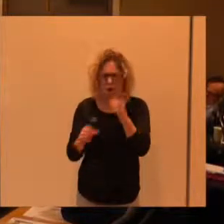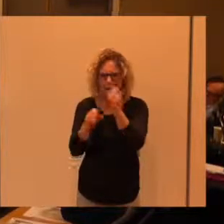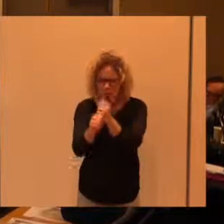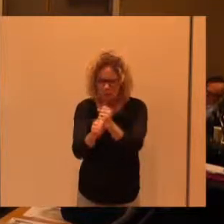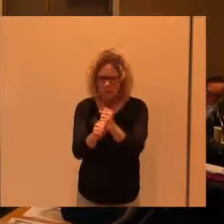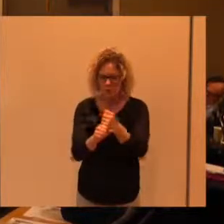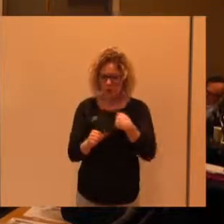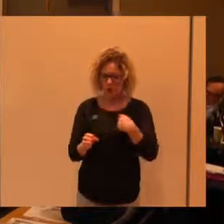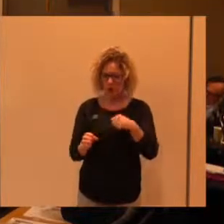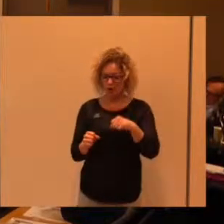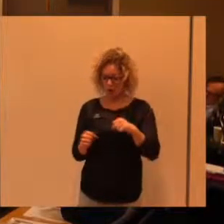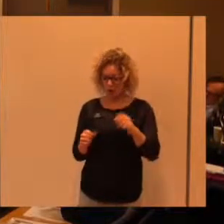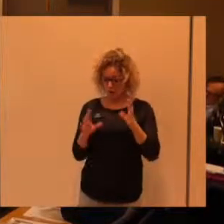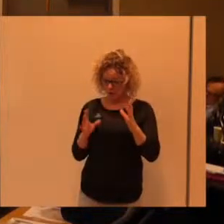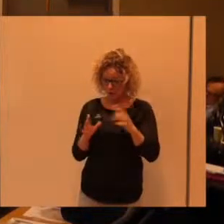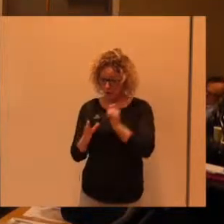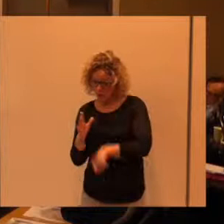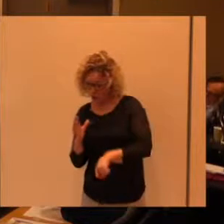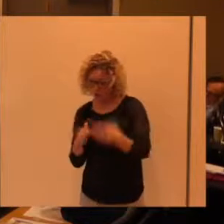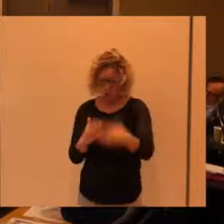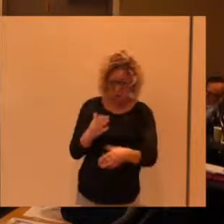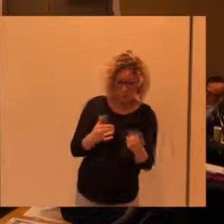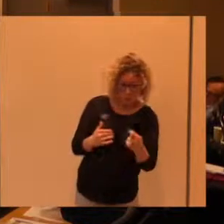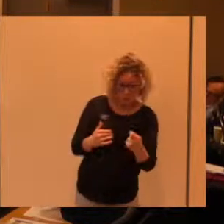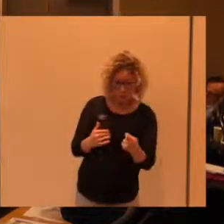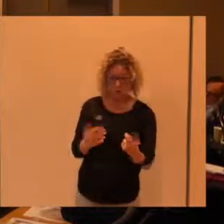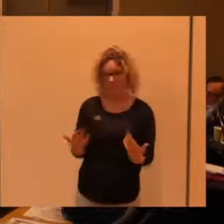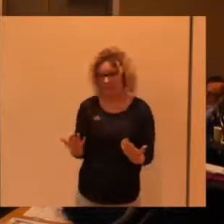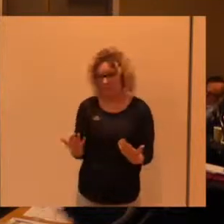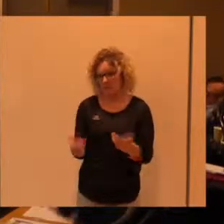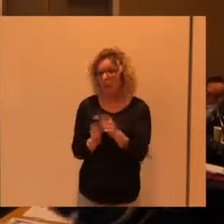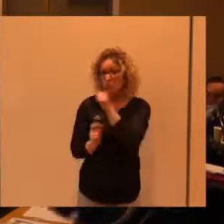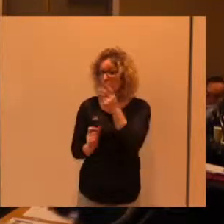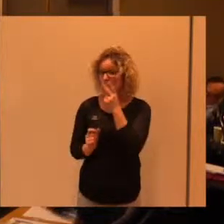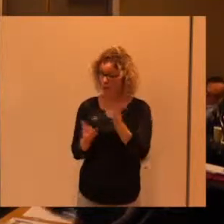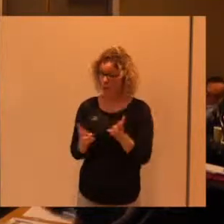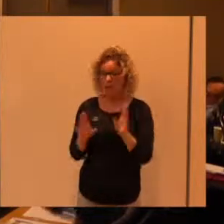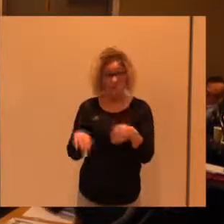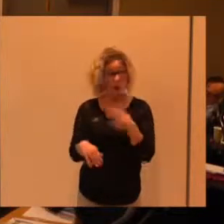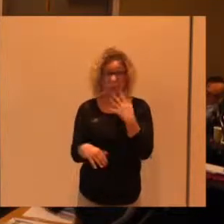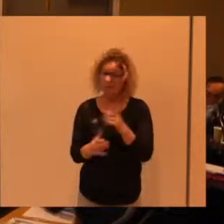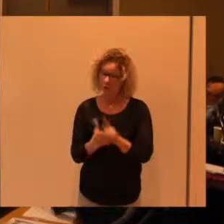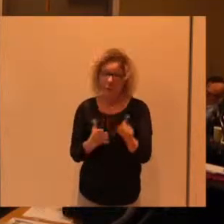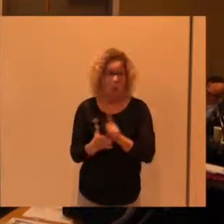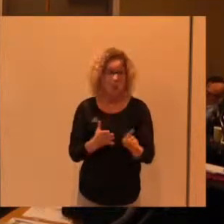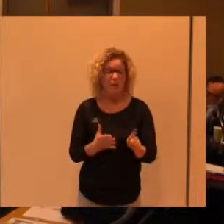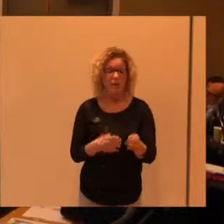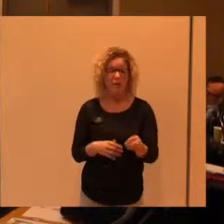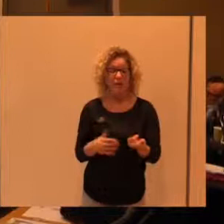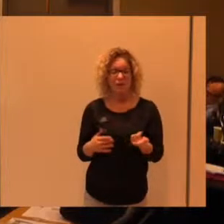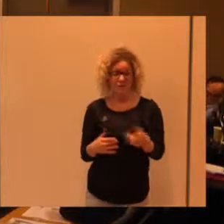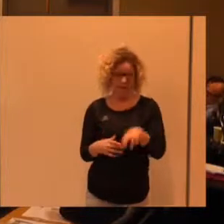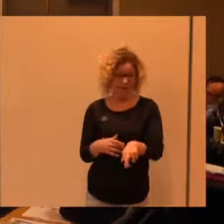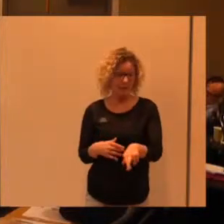att starta och sluta någonting eller sådär. Man kan ha svårt att se, det har vi pratat flera gånger om. Vi fick ett exempel